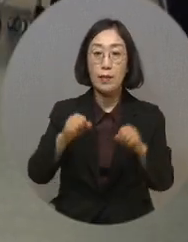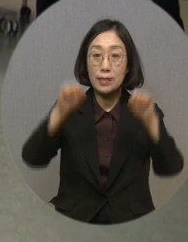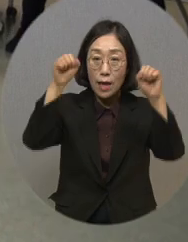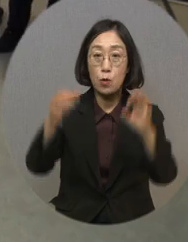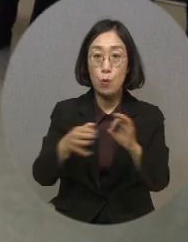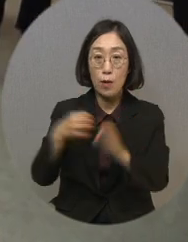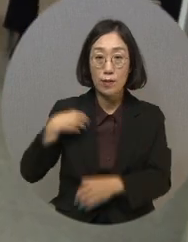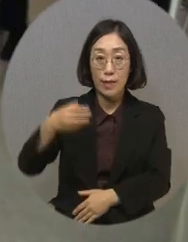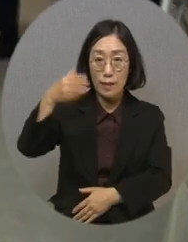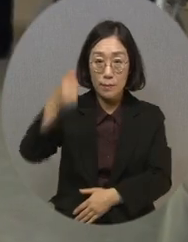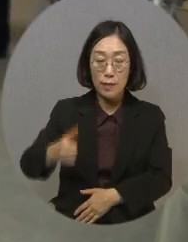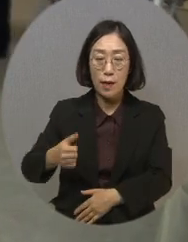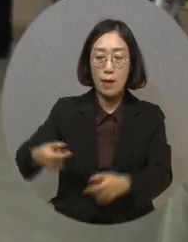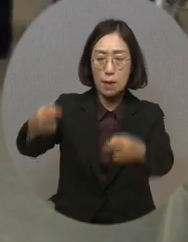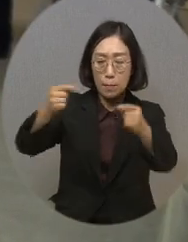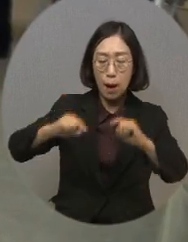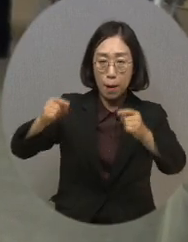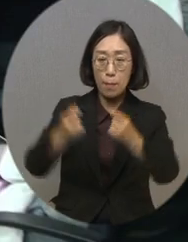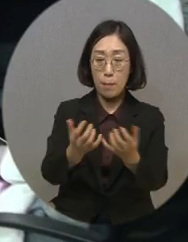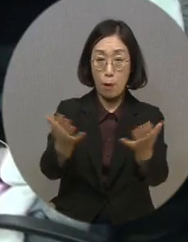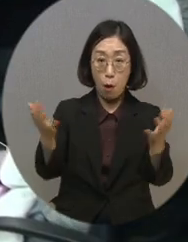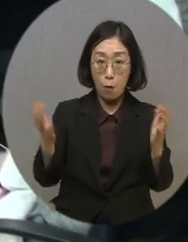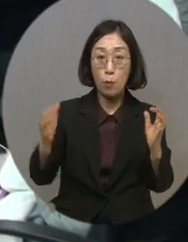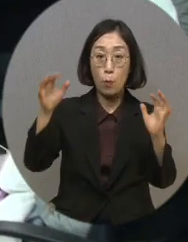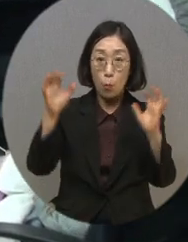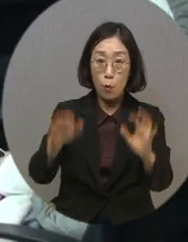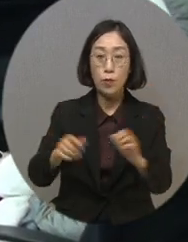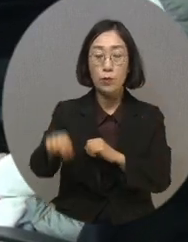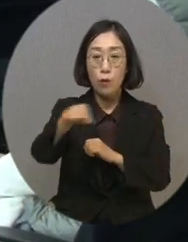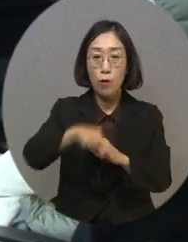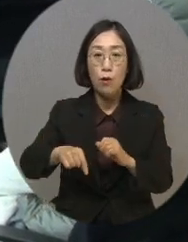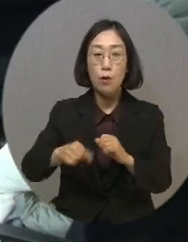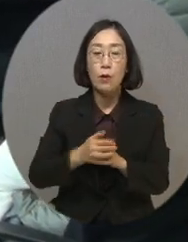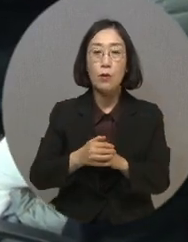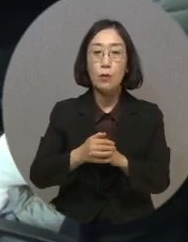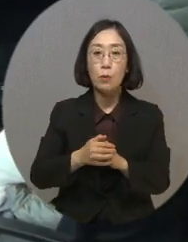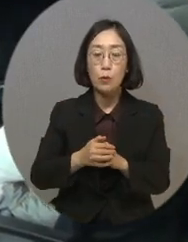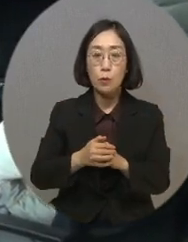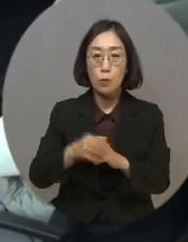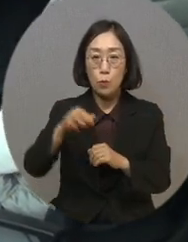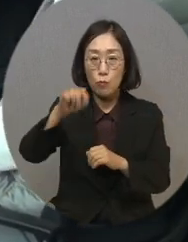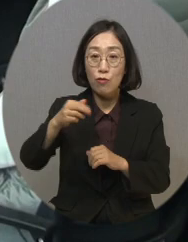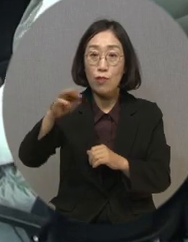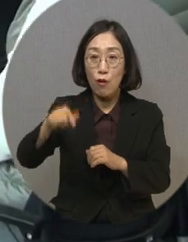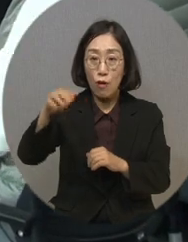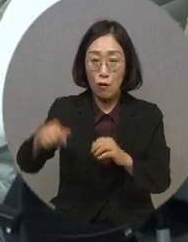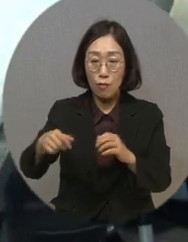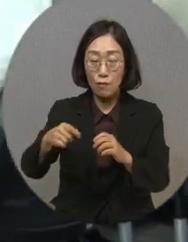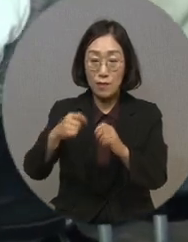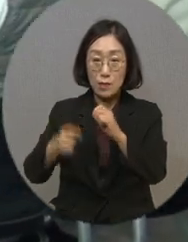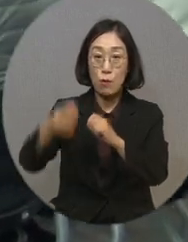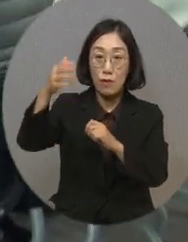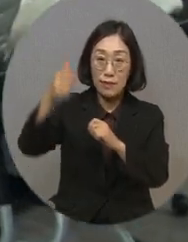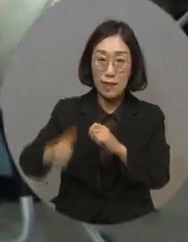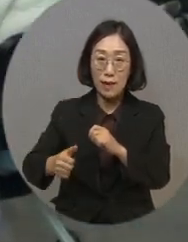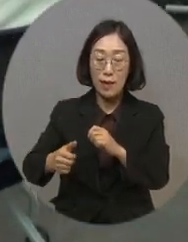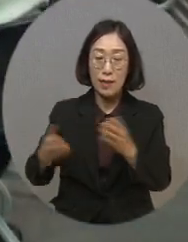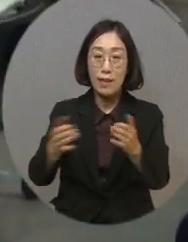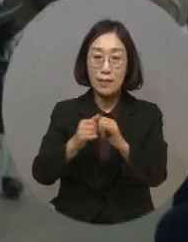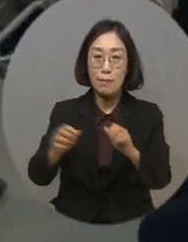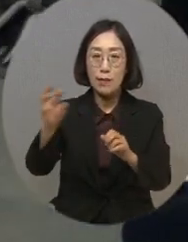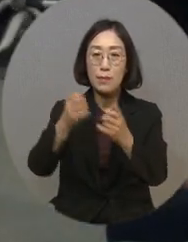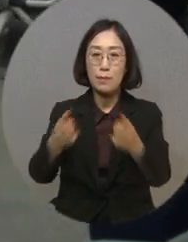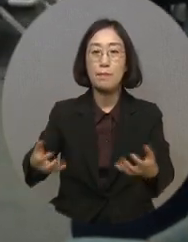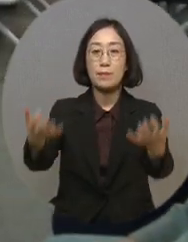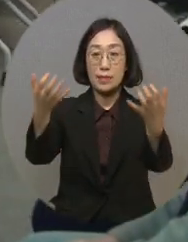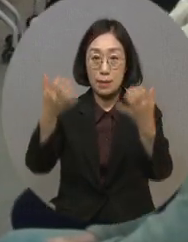이상준 생활체육팀장이 참석했으며 평가원 의정부 지원에서는 문덕헌 지원장과 함께 직원 30여 명이